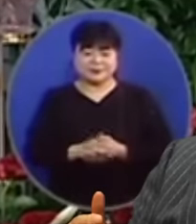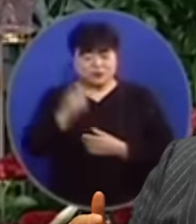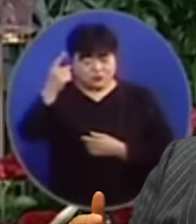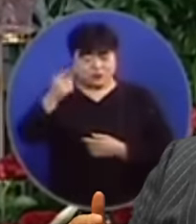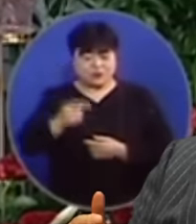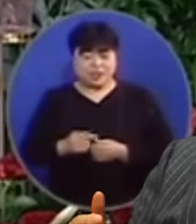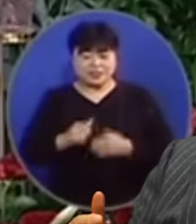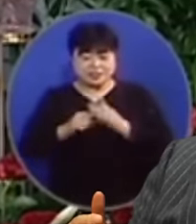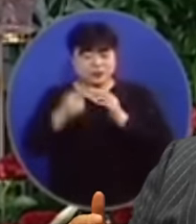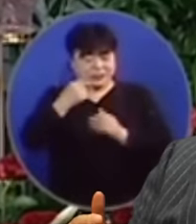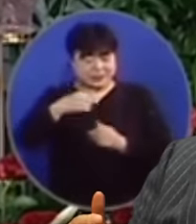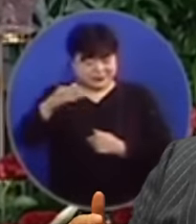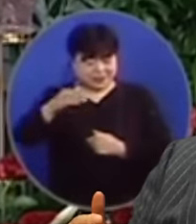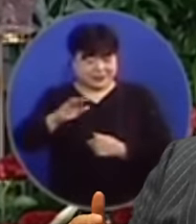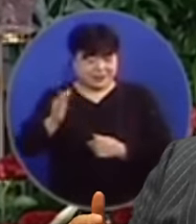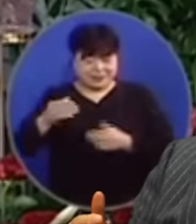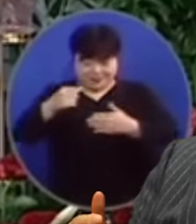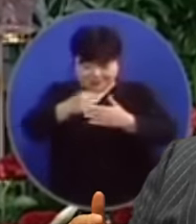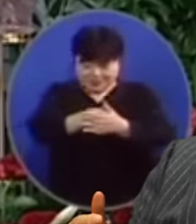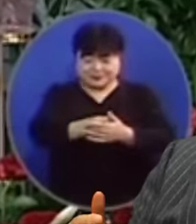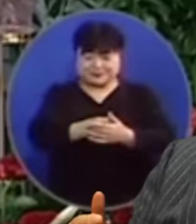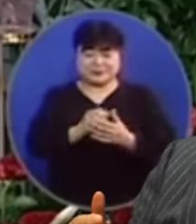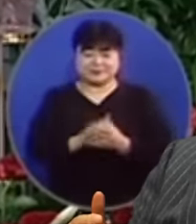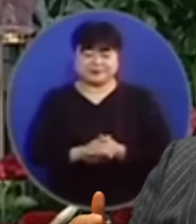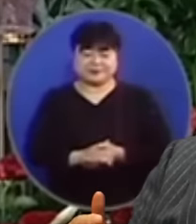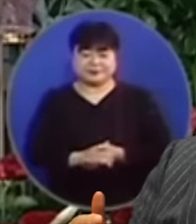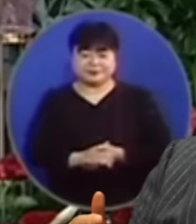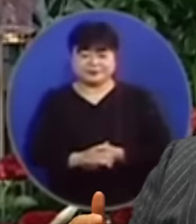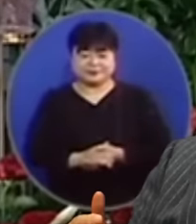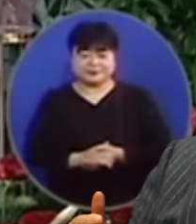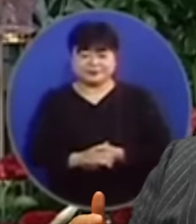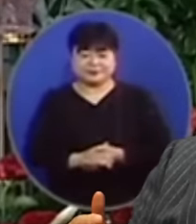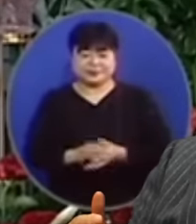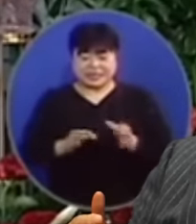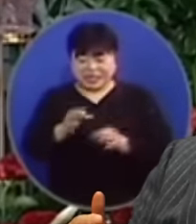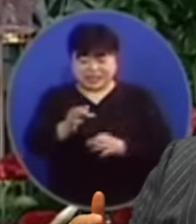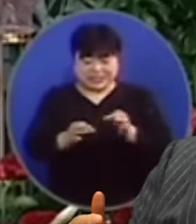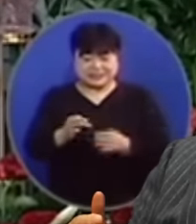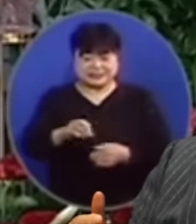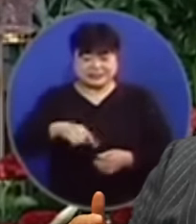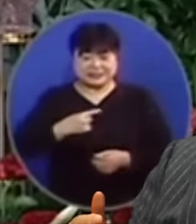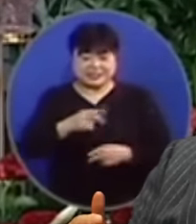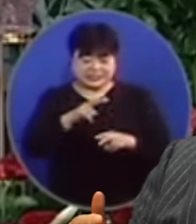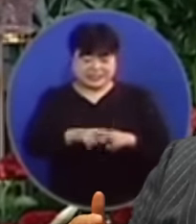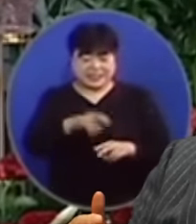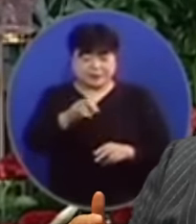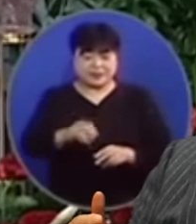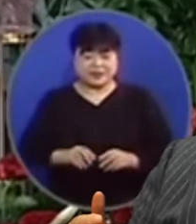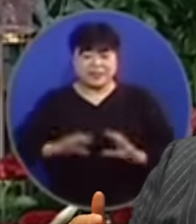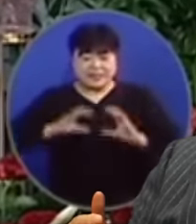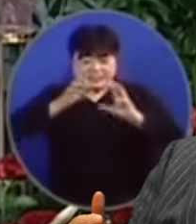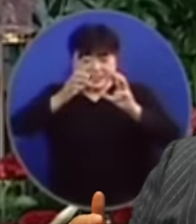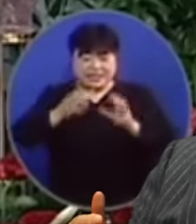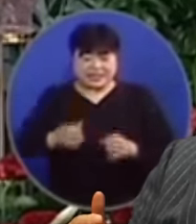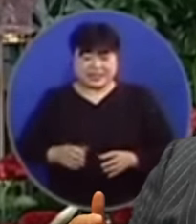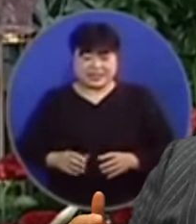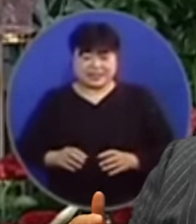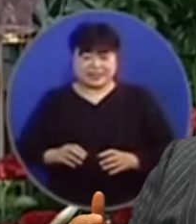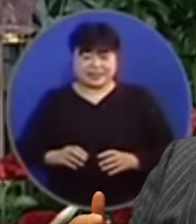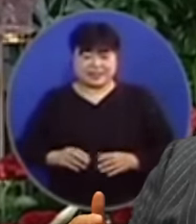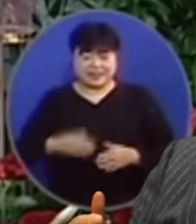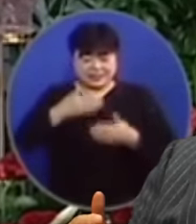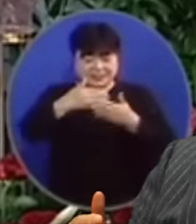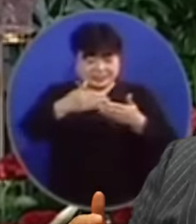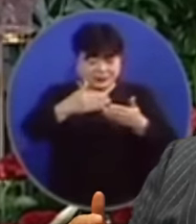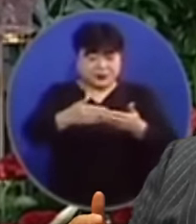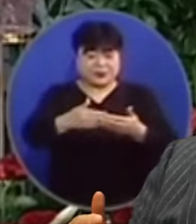훌륭한 선교사가 되어야 되겠다 그런 꿈이 생겼어요. 그래서 가게에서 자기 자리 앞에 세 개 지도와 세 가지 표를